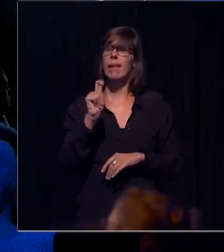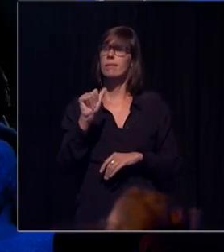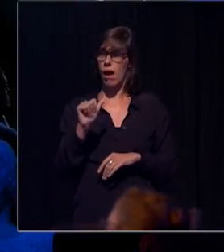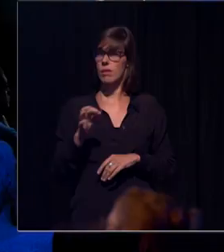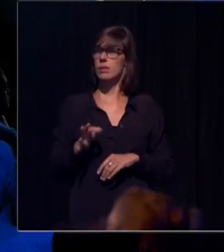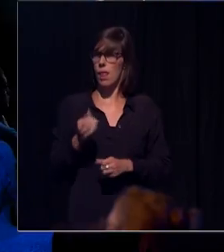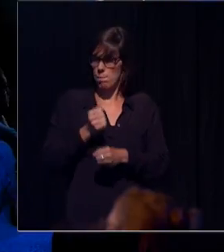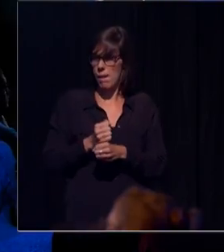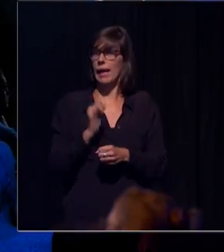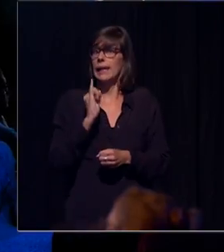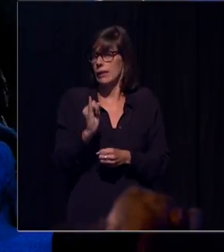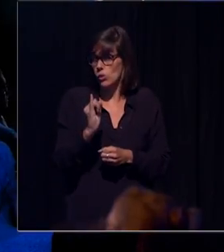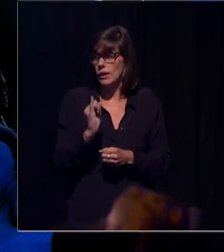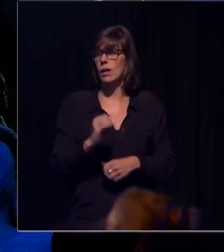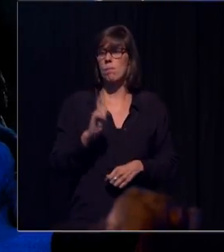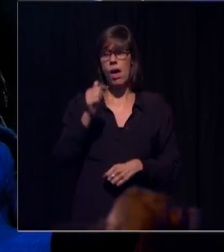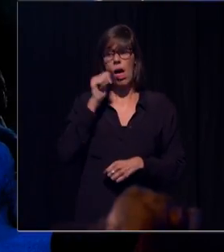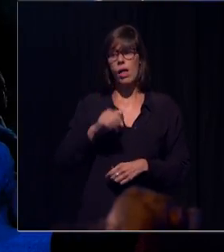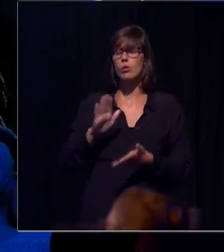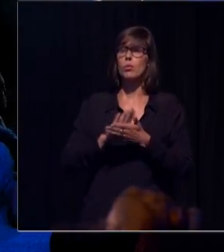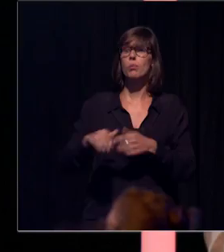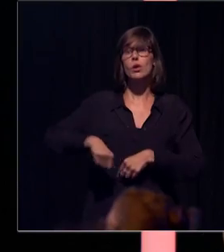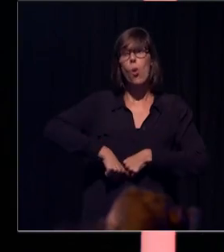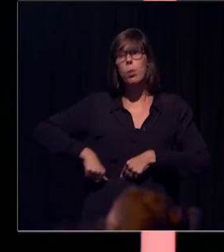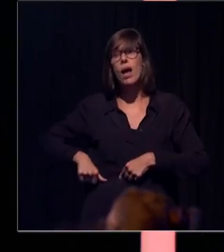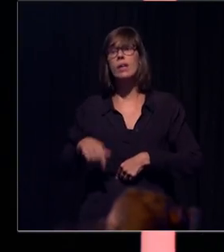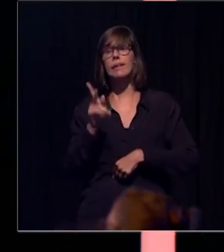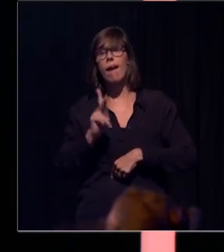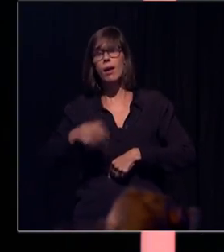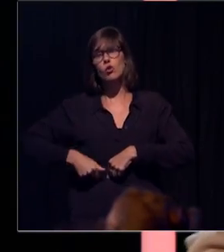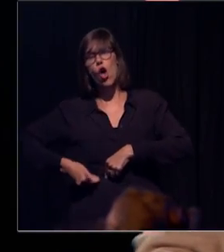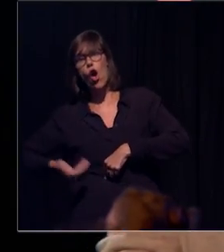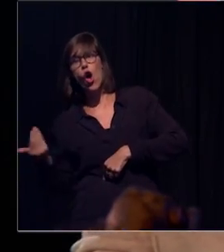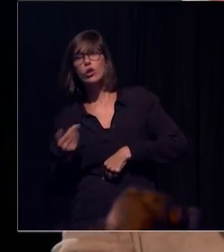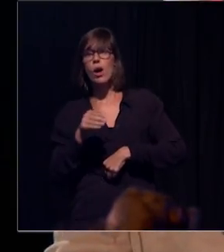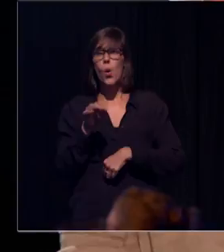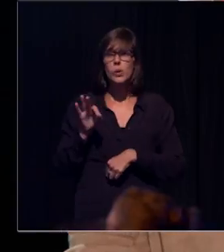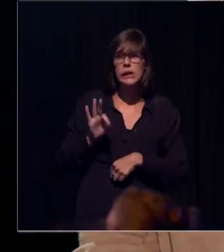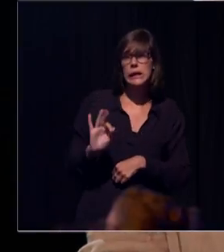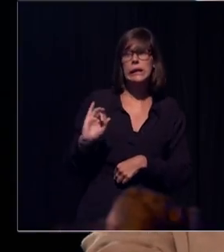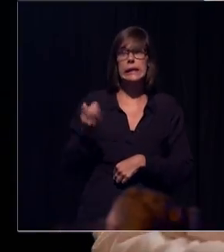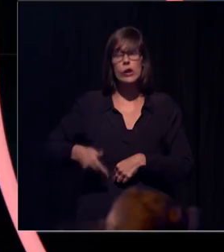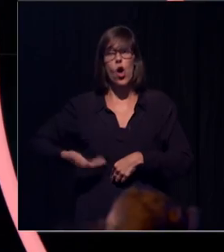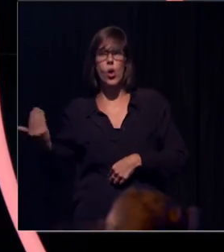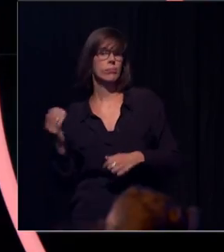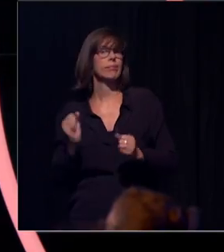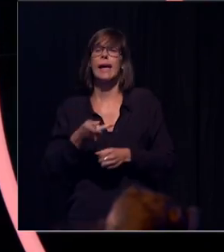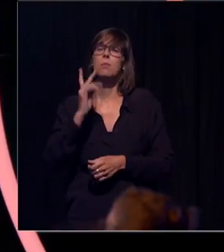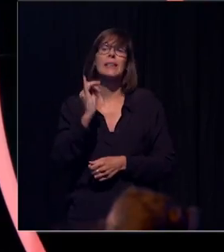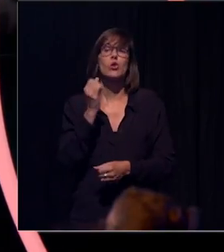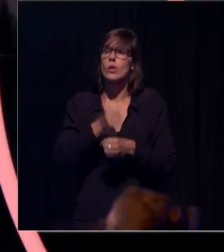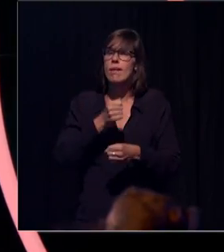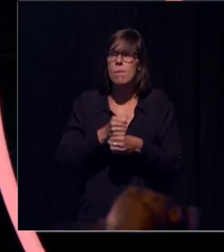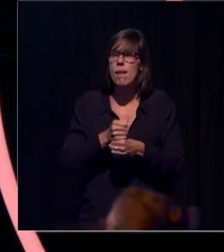insuline. Dus mensen zonder pancreas, omwille van een operatie, omwille van kanker, omwille van een ontsteking. Maar ook